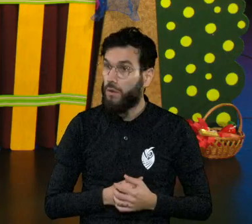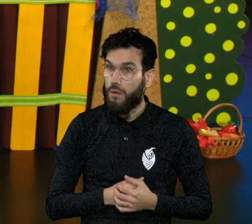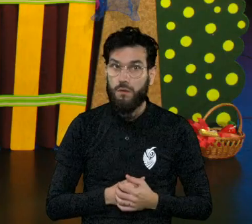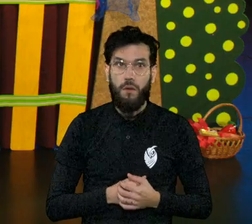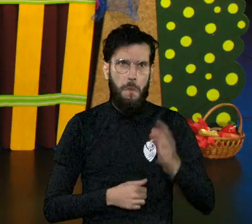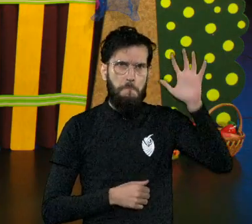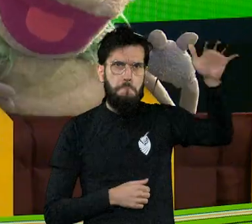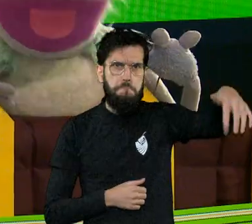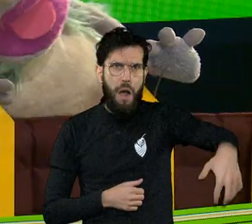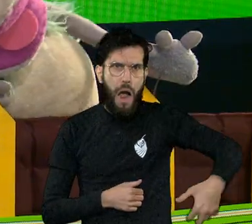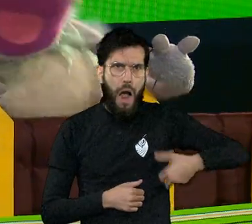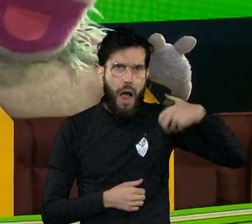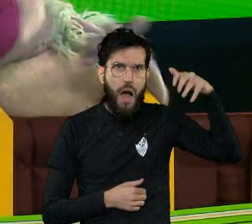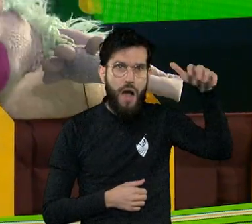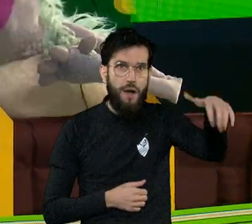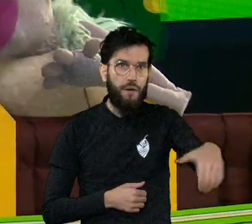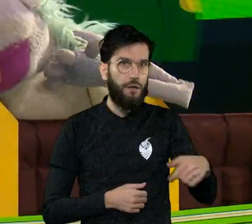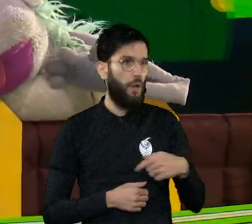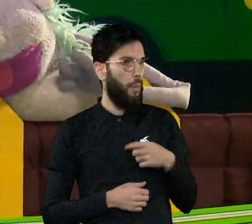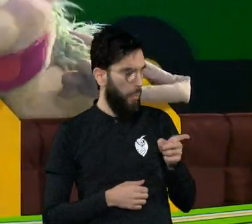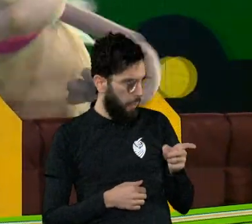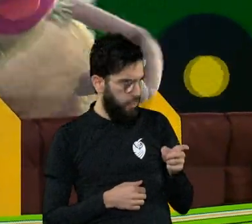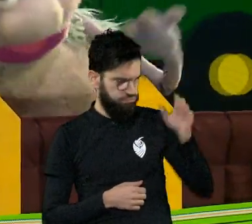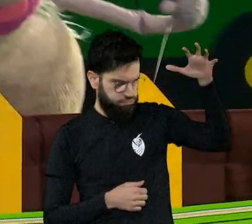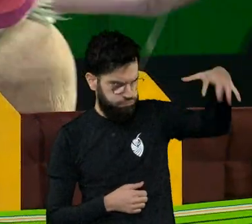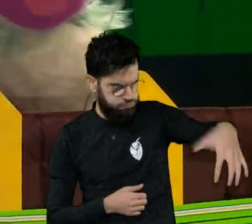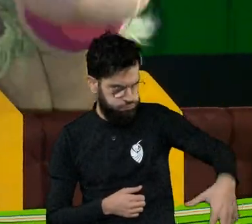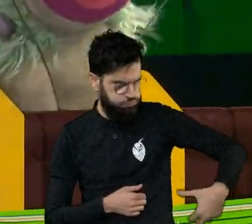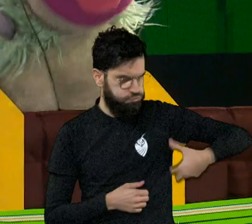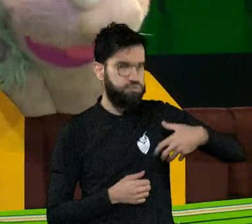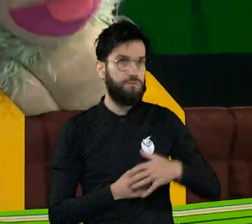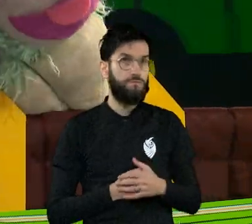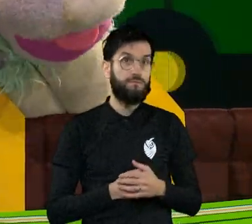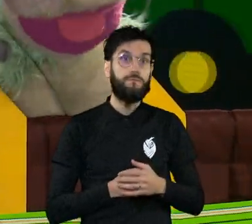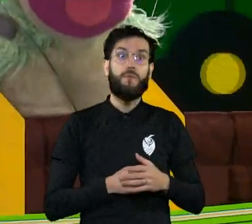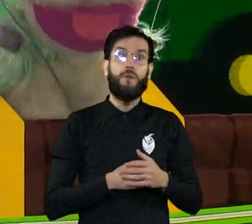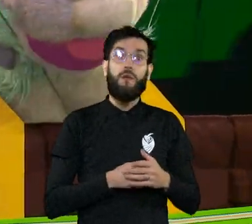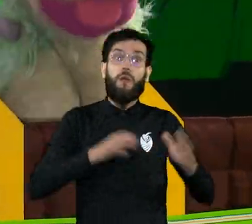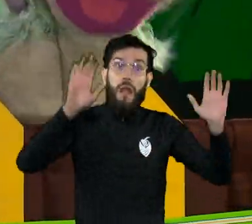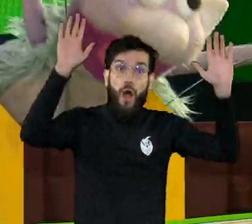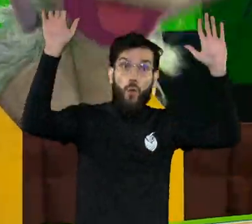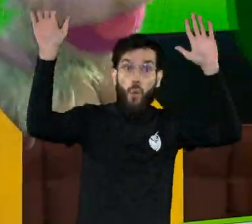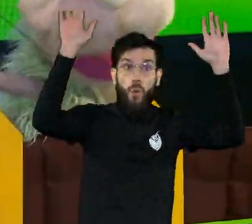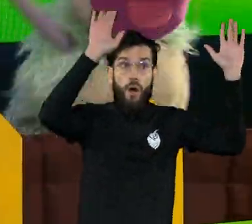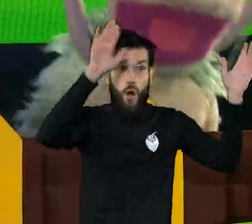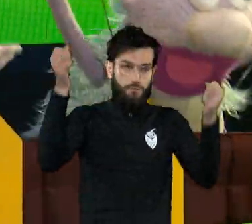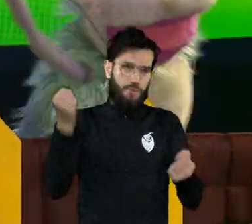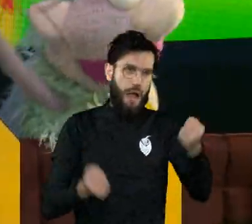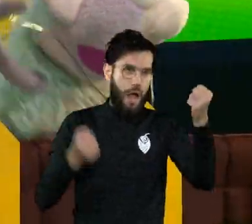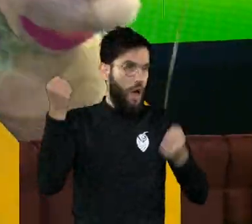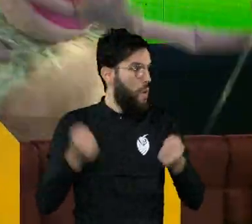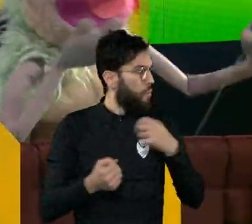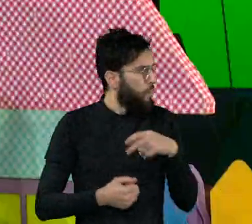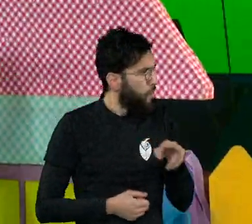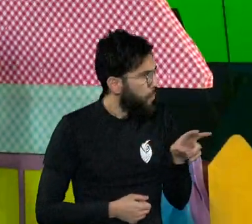Bager? Bager. Lyžicou si hlinu naber. Ruky hore, idú auta, naši veľkí